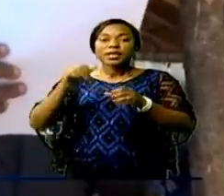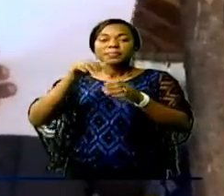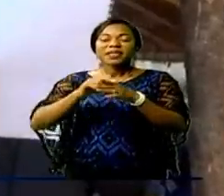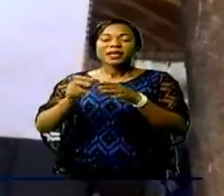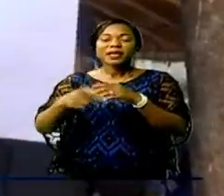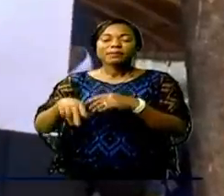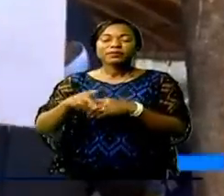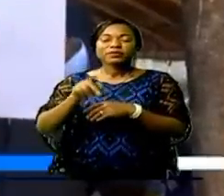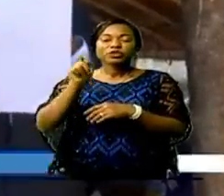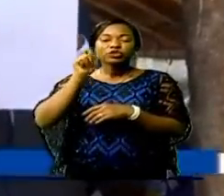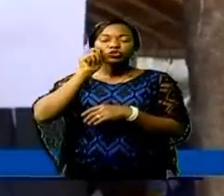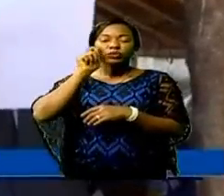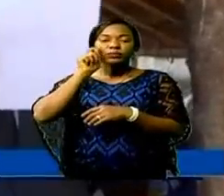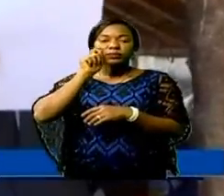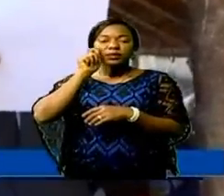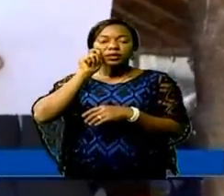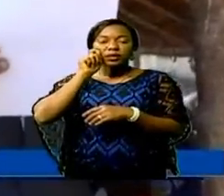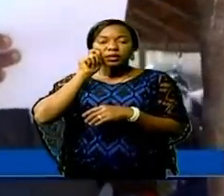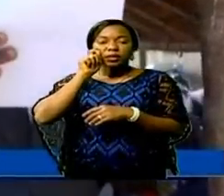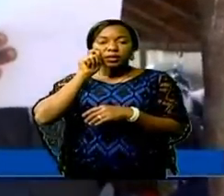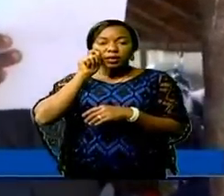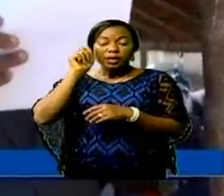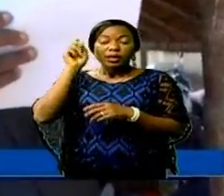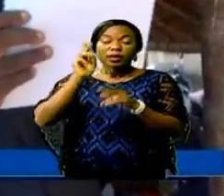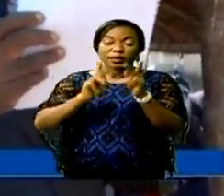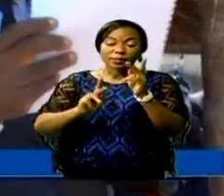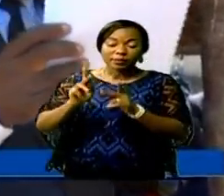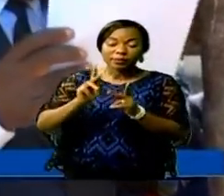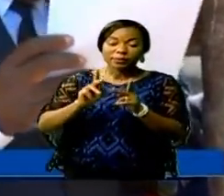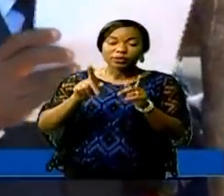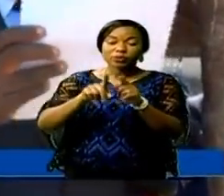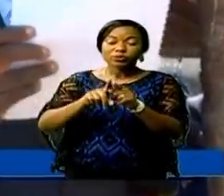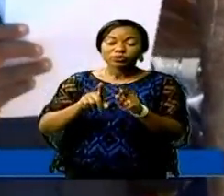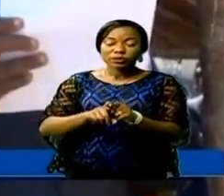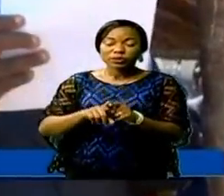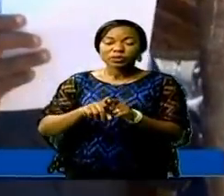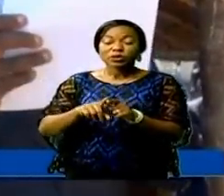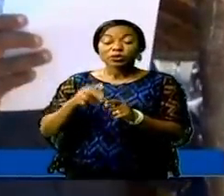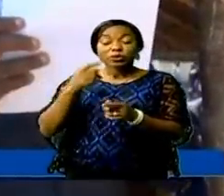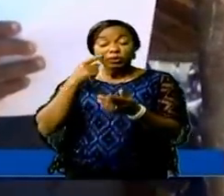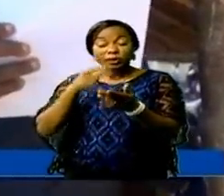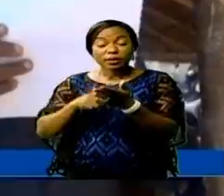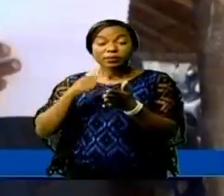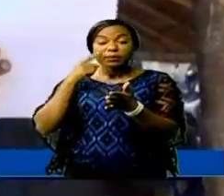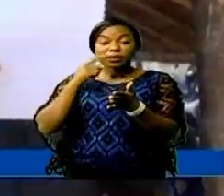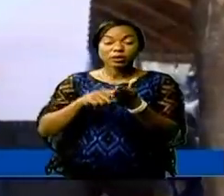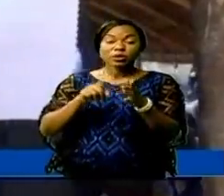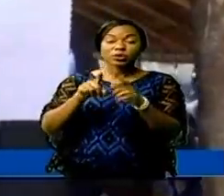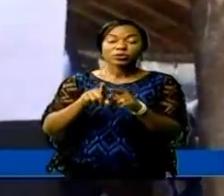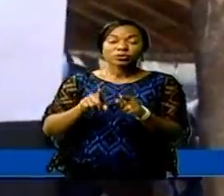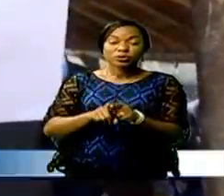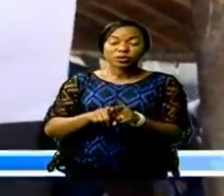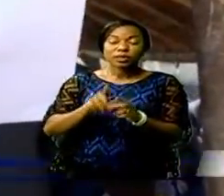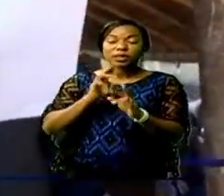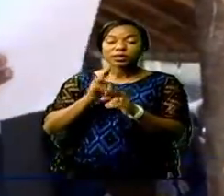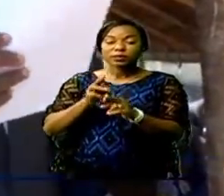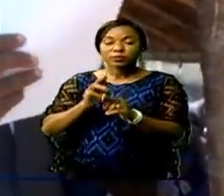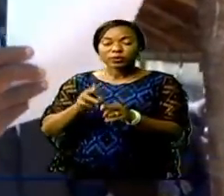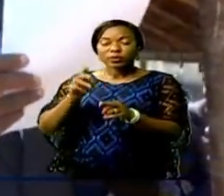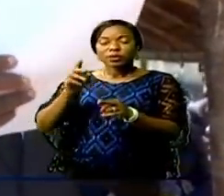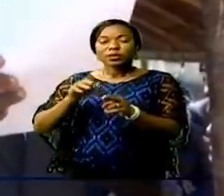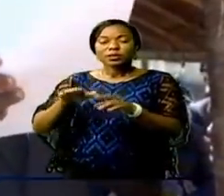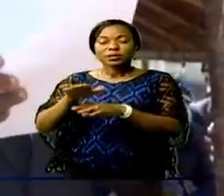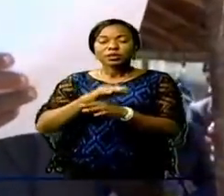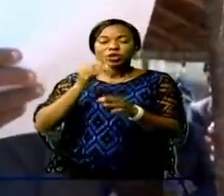Choapa, nos compatriotes qui sont éligibles ou qui répondent aux critères de la présente